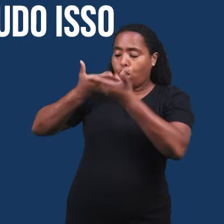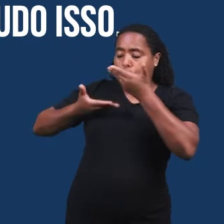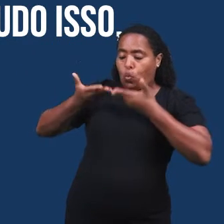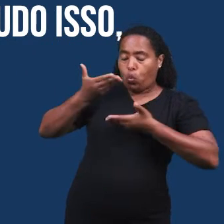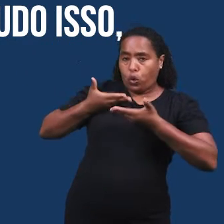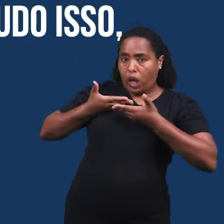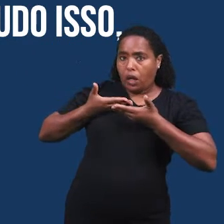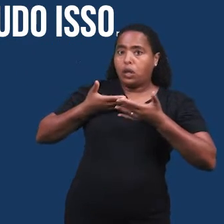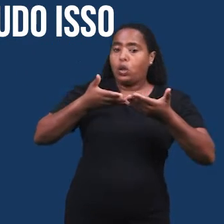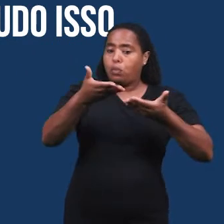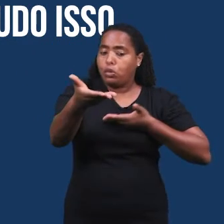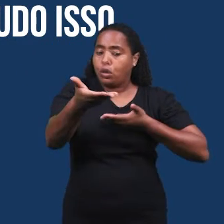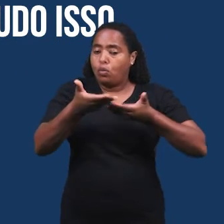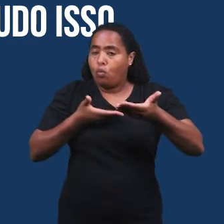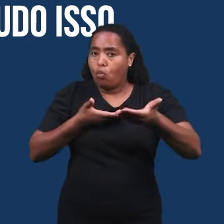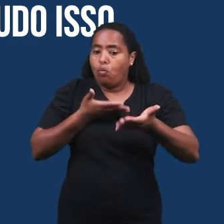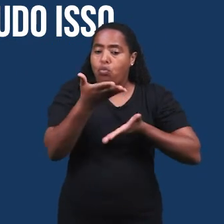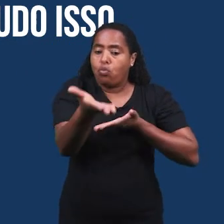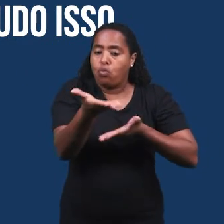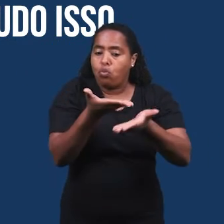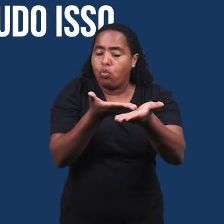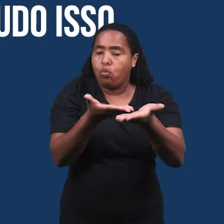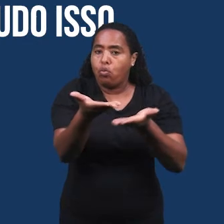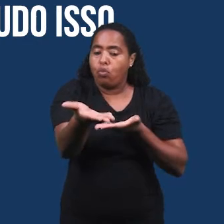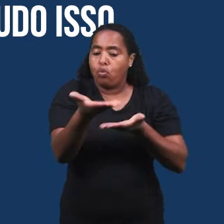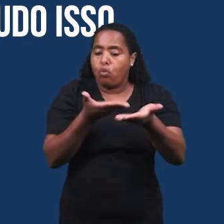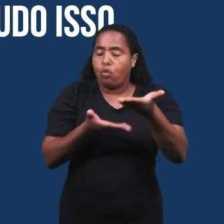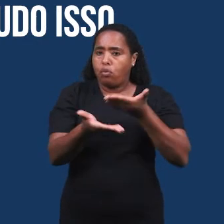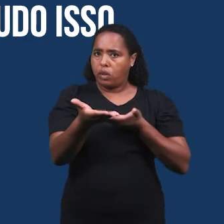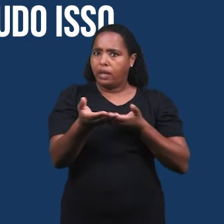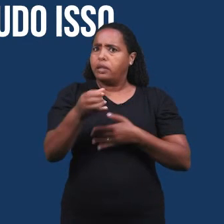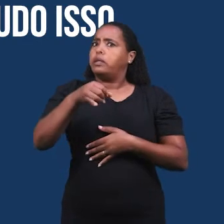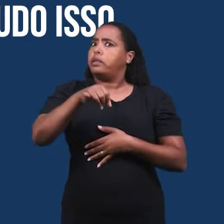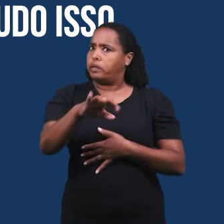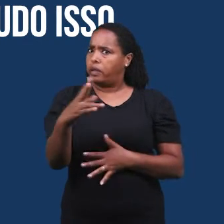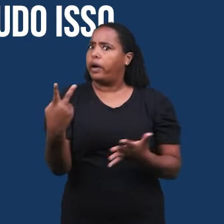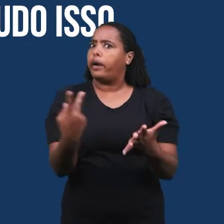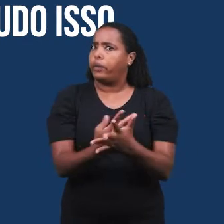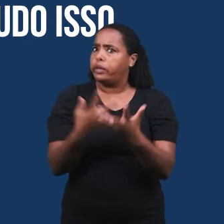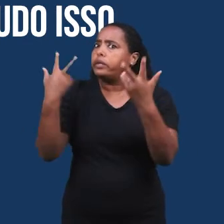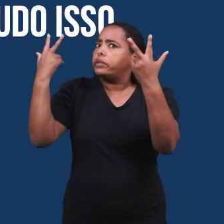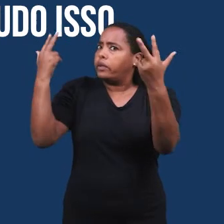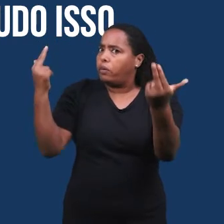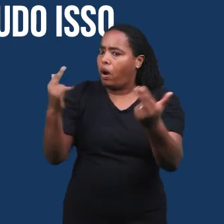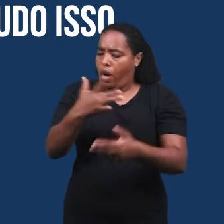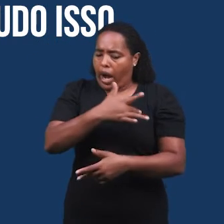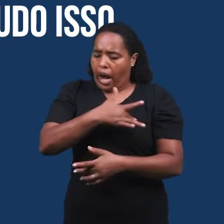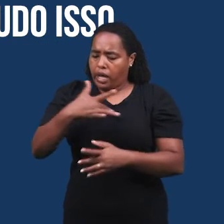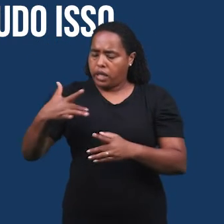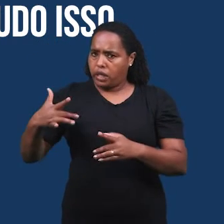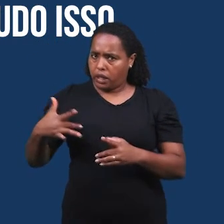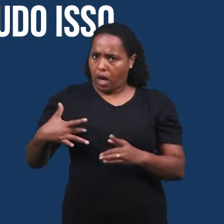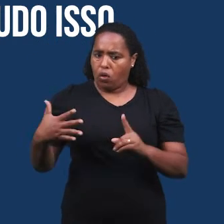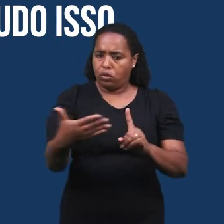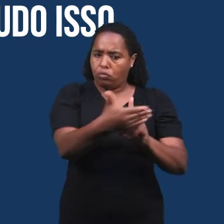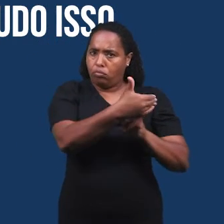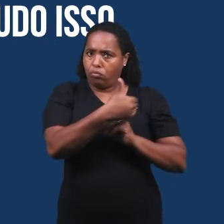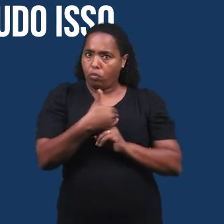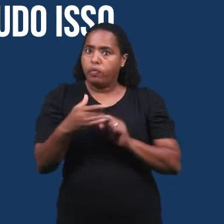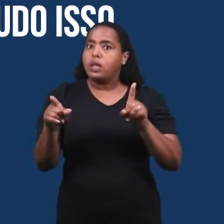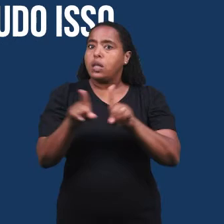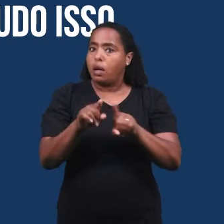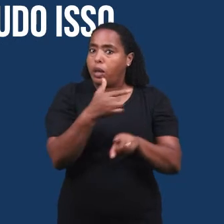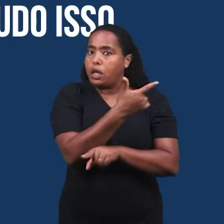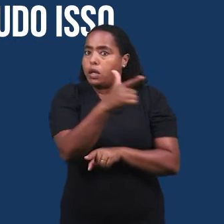нужно заботиться о самих себя и о близких своих. Если мы будем заботиться друг о друге, мы будем сохранять